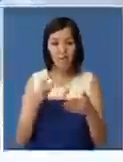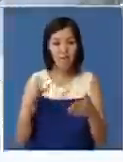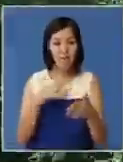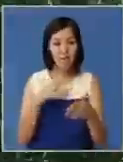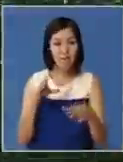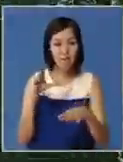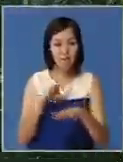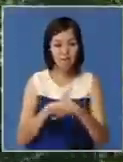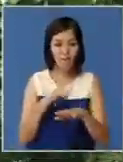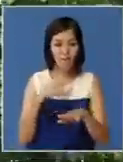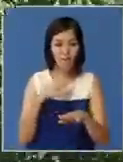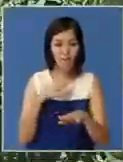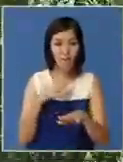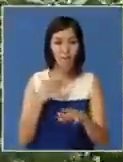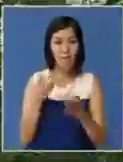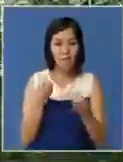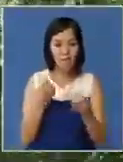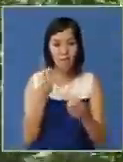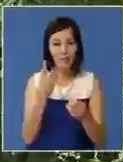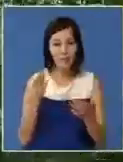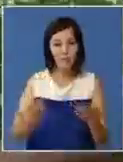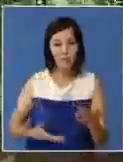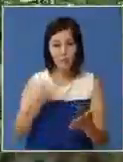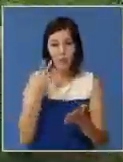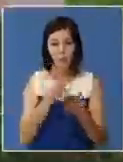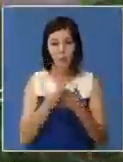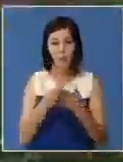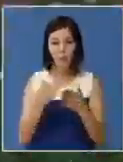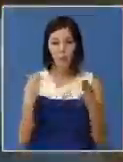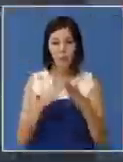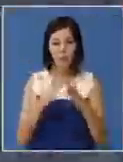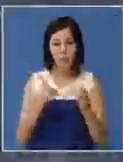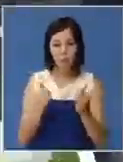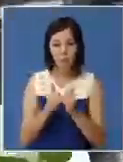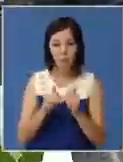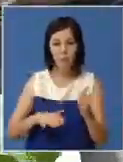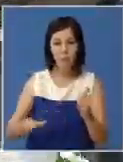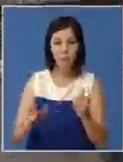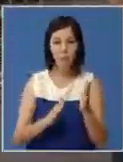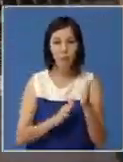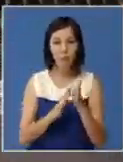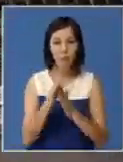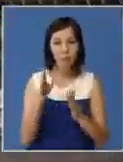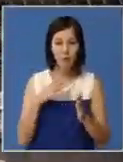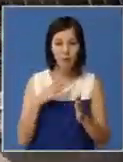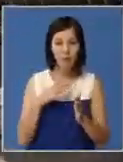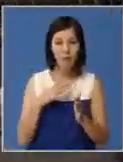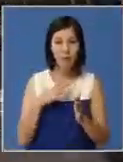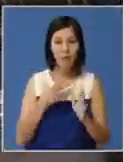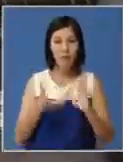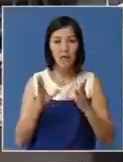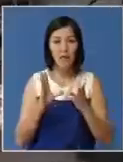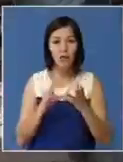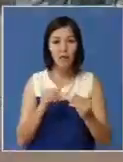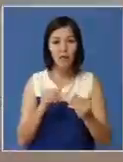емес. Бірер жыл бұрын тағы бір тұрғын тұтылып, ауласында өсірген қарасорасы жүк көлігіне әрең сыйған. Жалпы допинг есірткісімен